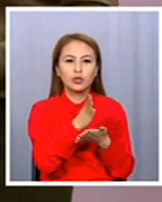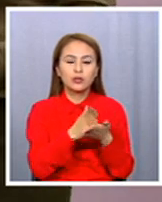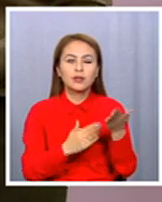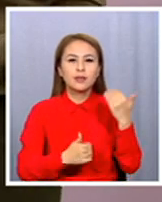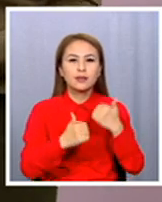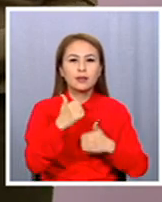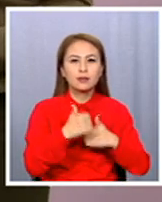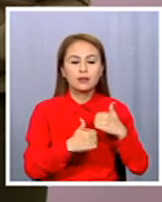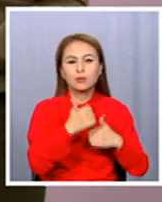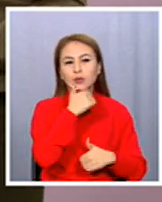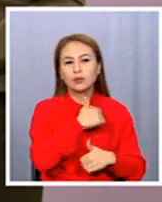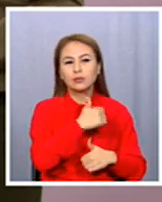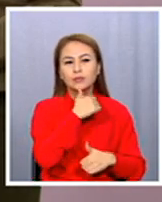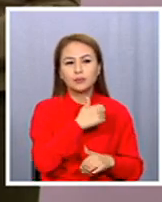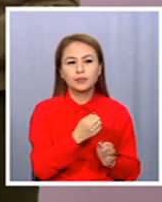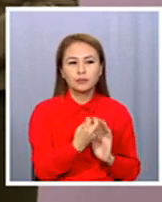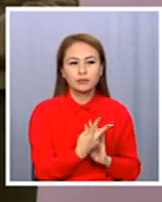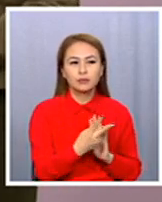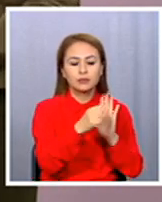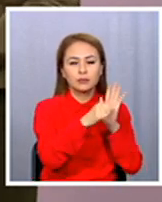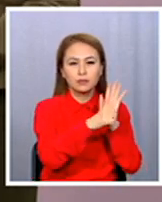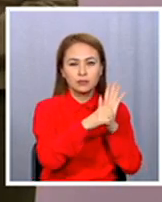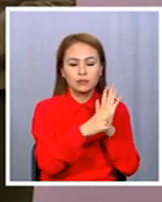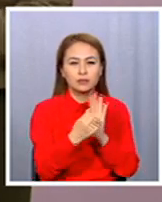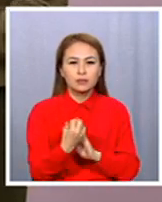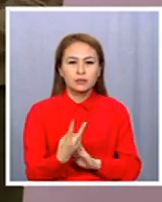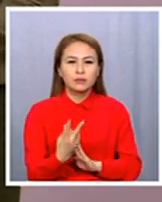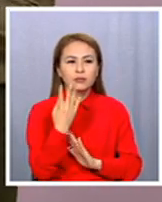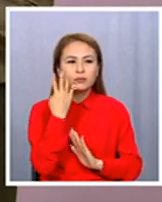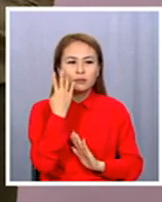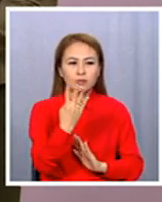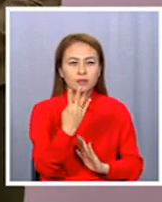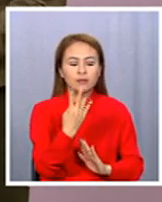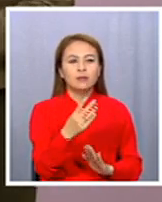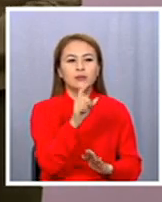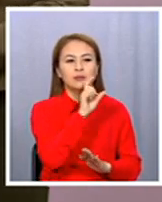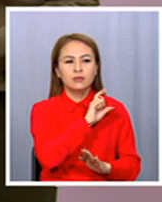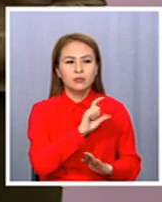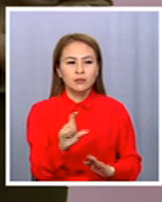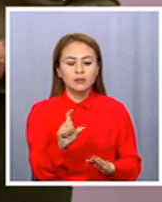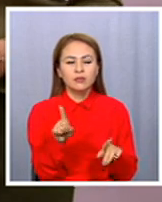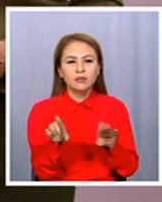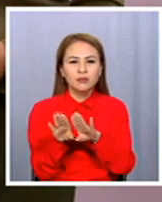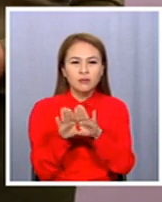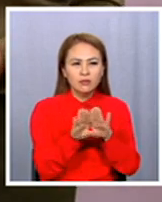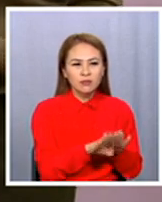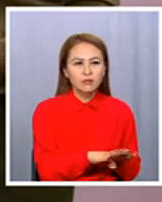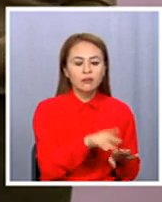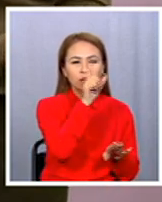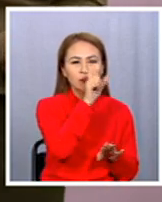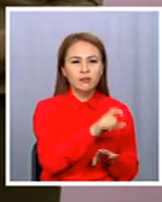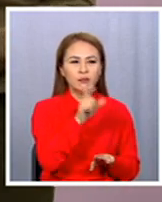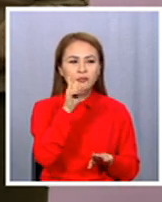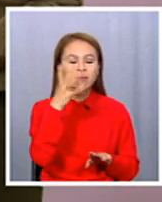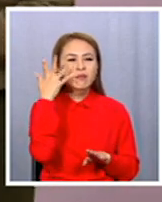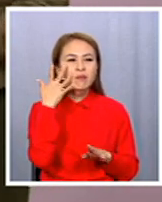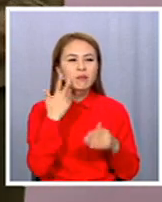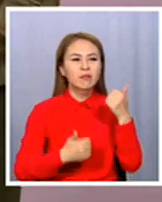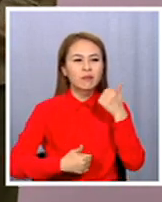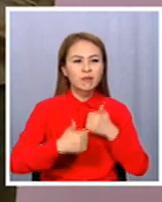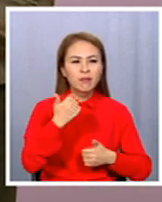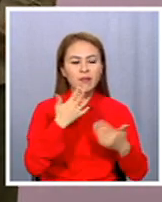салыстырамыз. 12-ден 6 мен 12-ден 4 бөлімдері бірдей 2 бөлшекті салыстырғанда